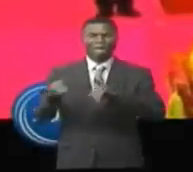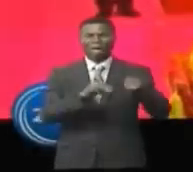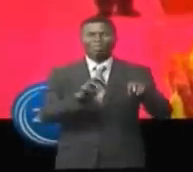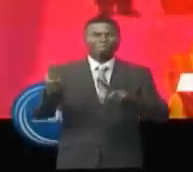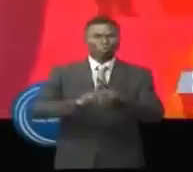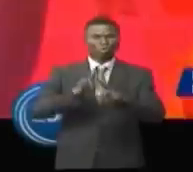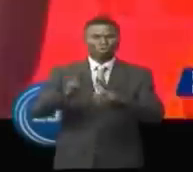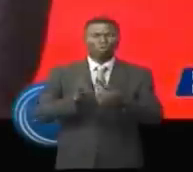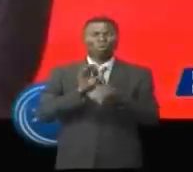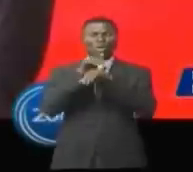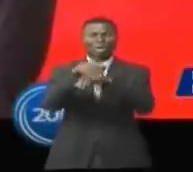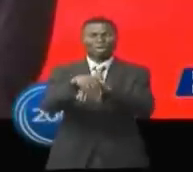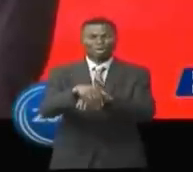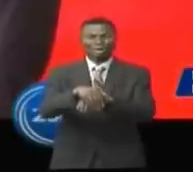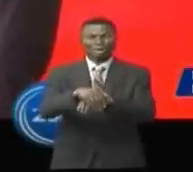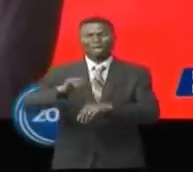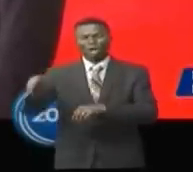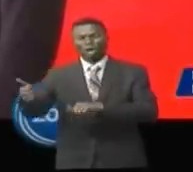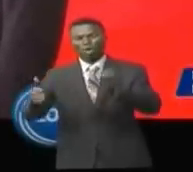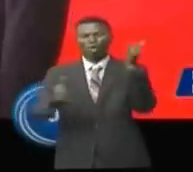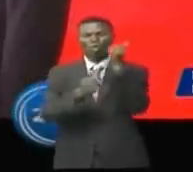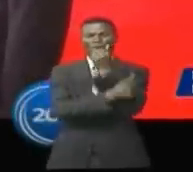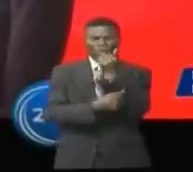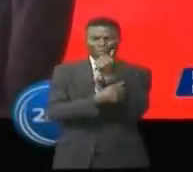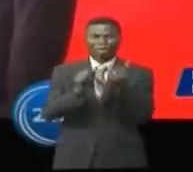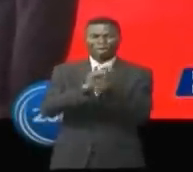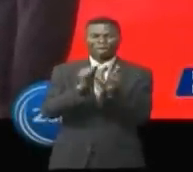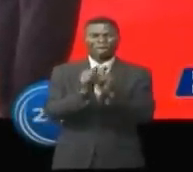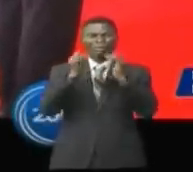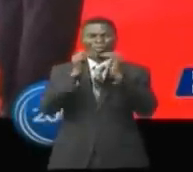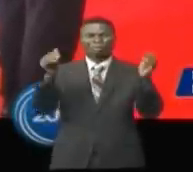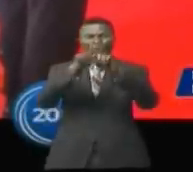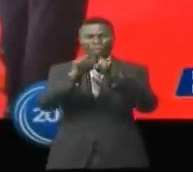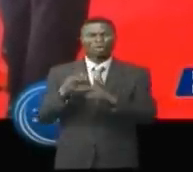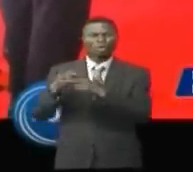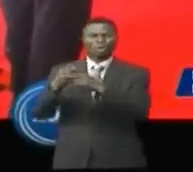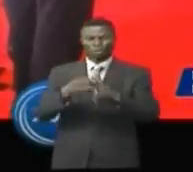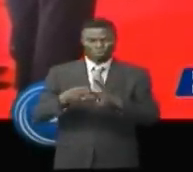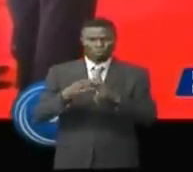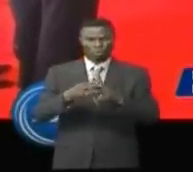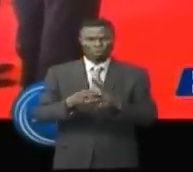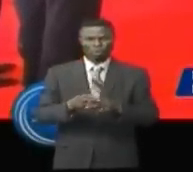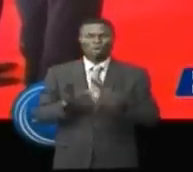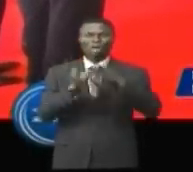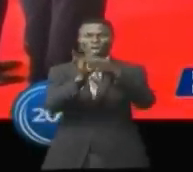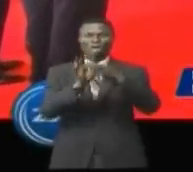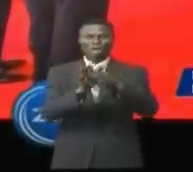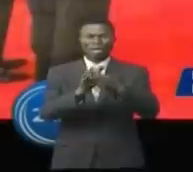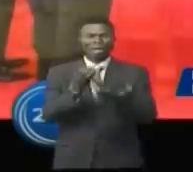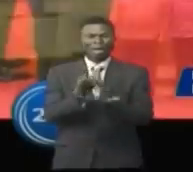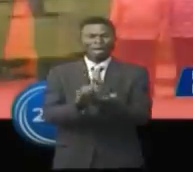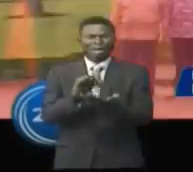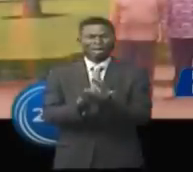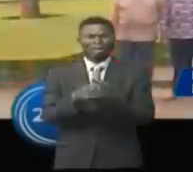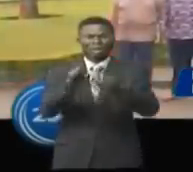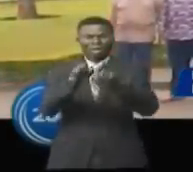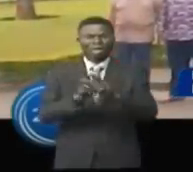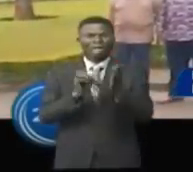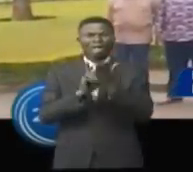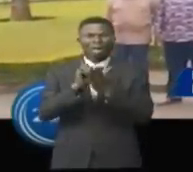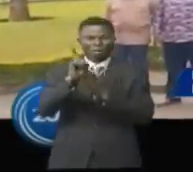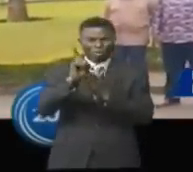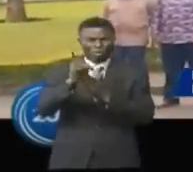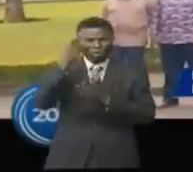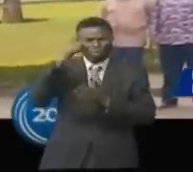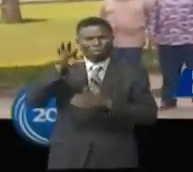des engagements pris par les uns et les autres en matière de paix et de sécurité, de coopération économique et de développement